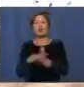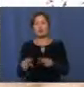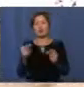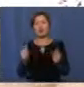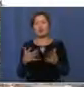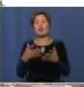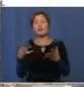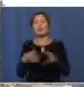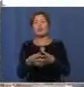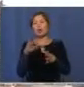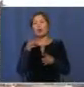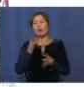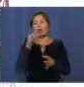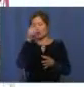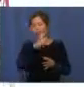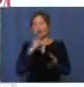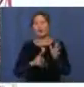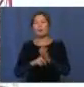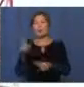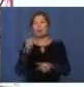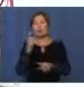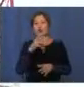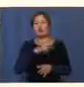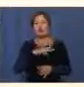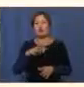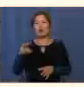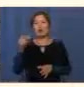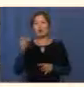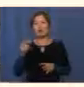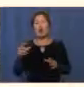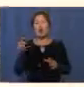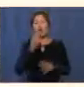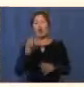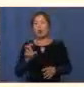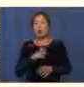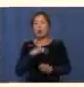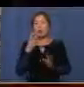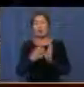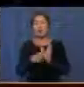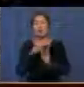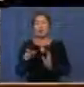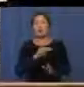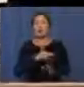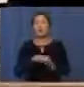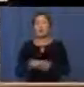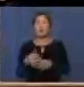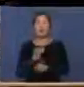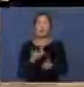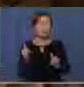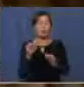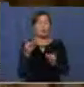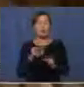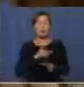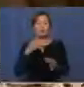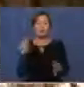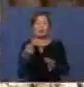инвестицияның жалпы көлемі 2004 жылдан бері 100 миллион ақш долларын құраған. Зауыт қазіргі таңда 260 адамды жұмыспен қамтып отыр. Жалпы жұмыс